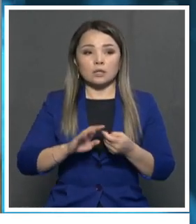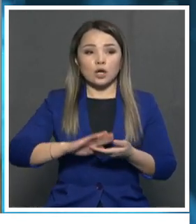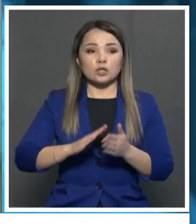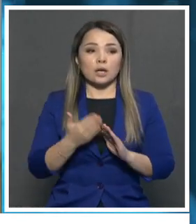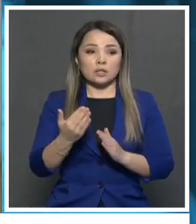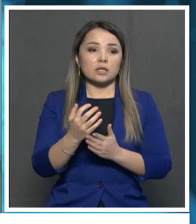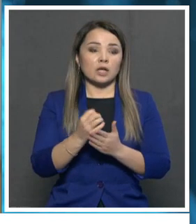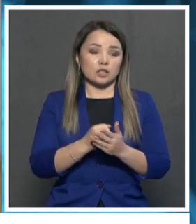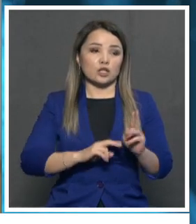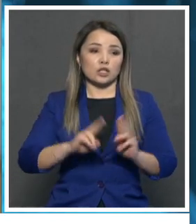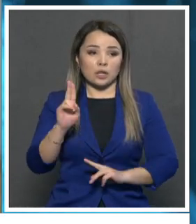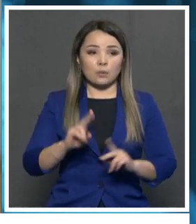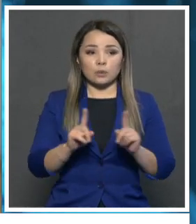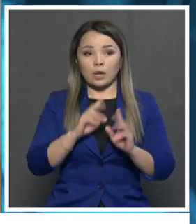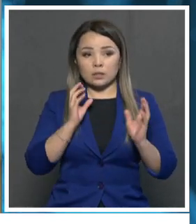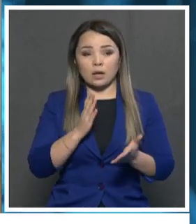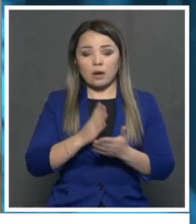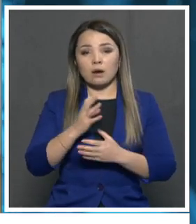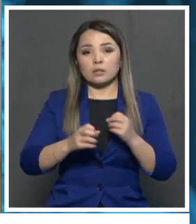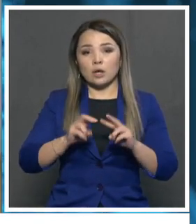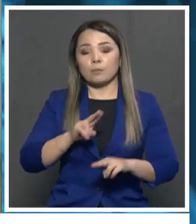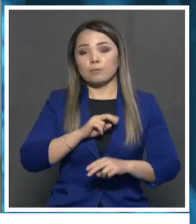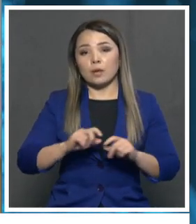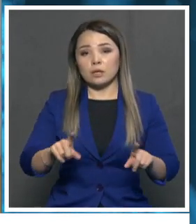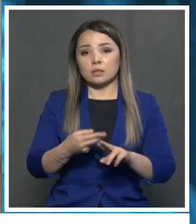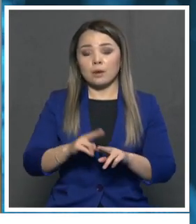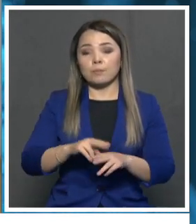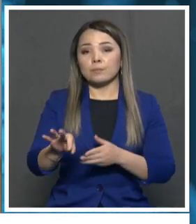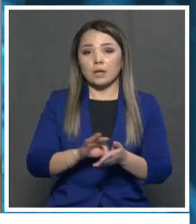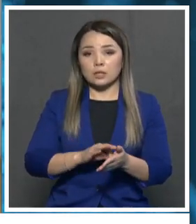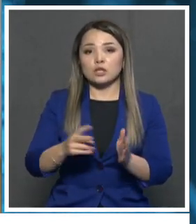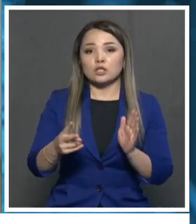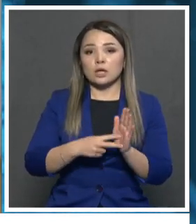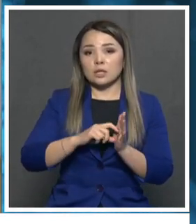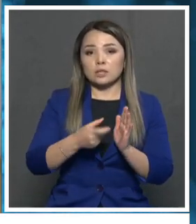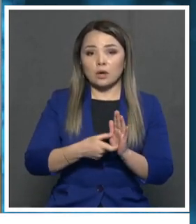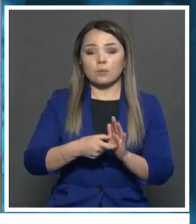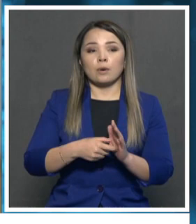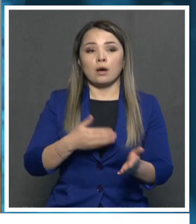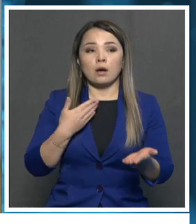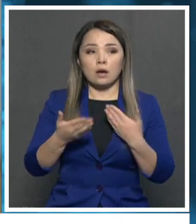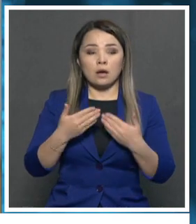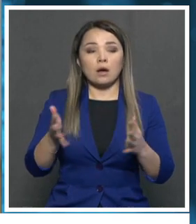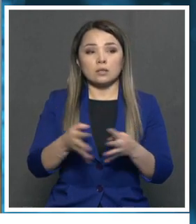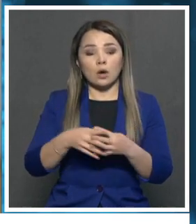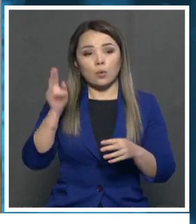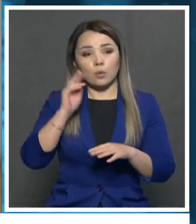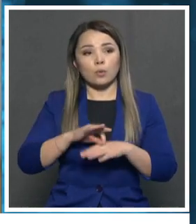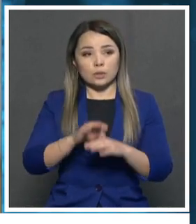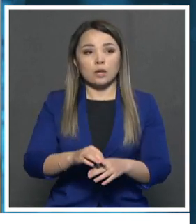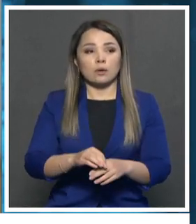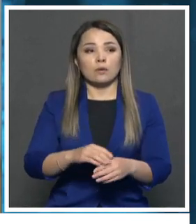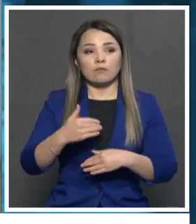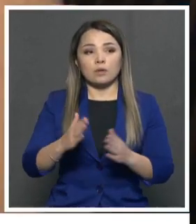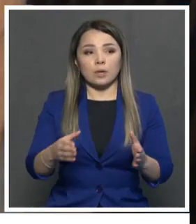санитарлық-эпидемиологиялық режимді сақтай отырып, халықаралық мектептерде бірден 7-ші сыныпқа дейін аралас оқыту форматына